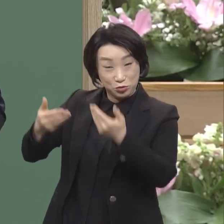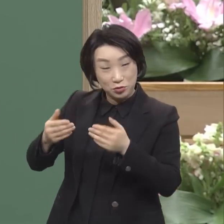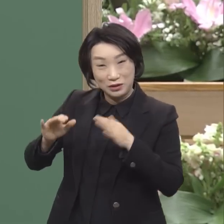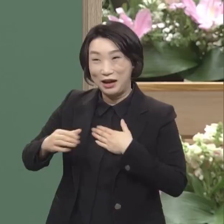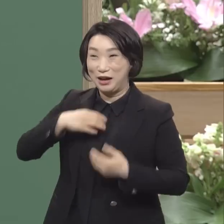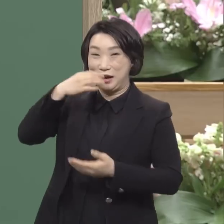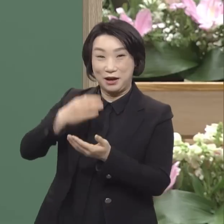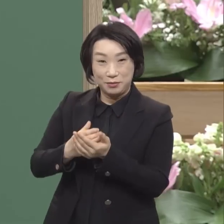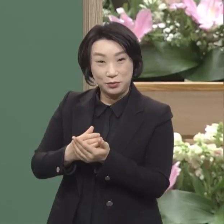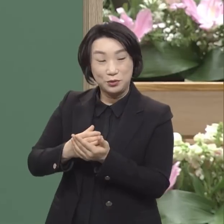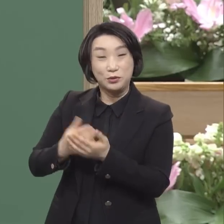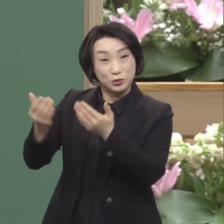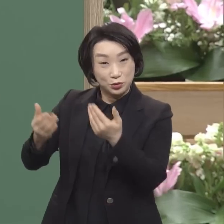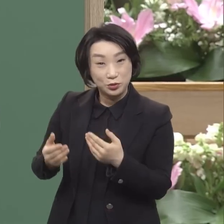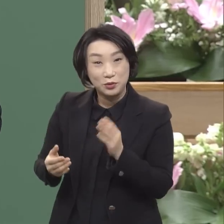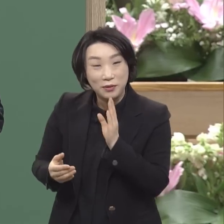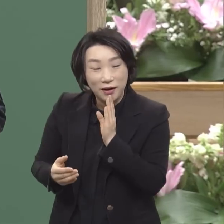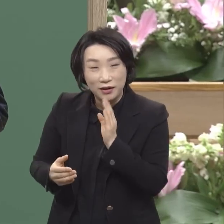감동하시고